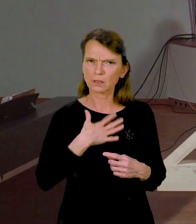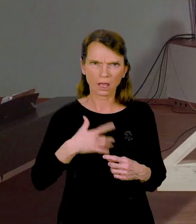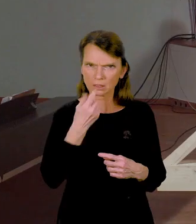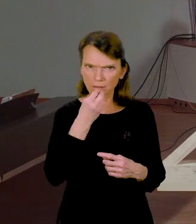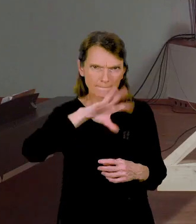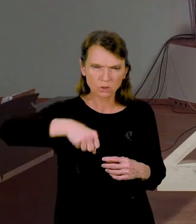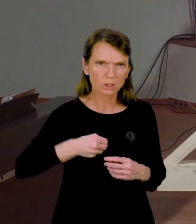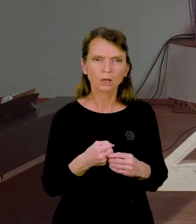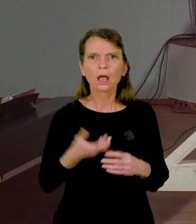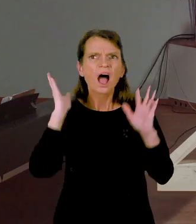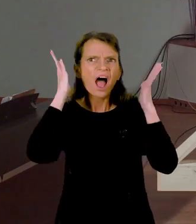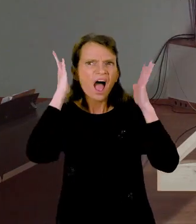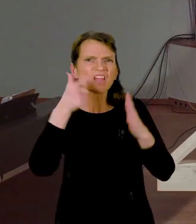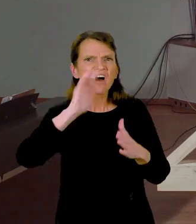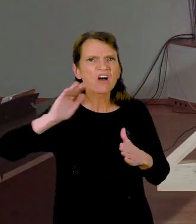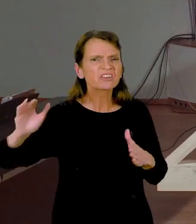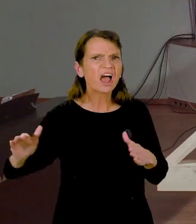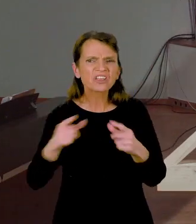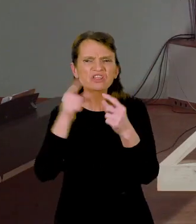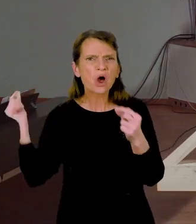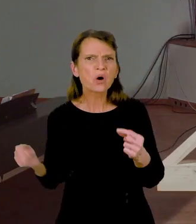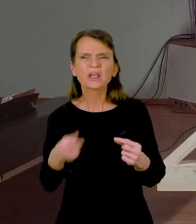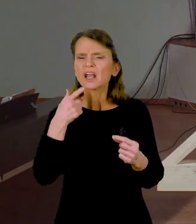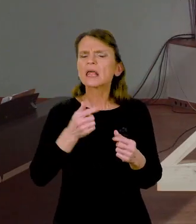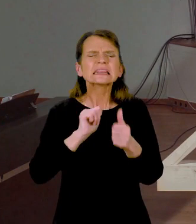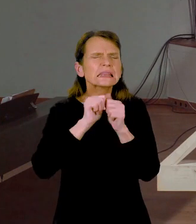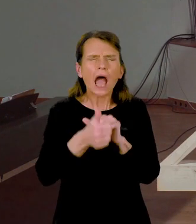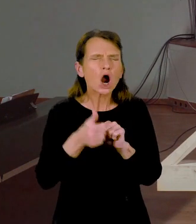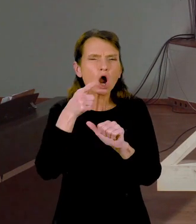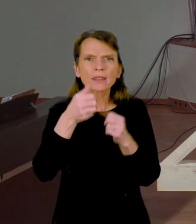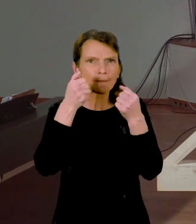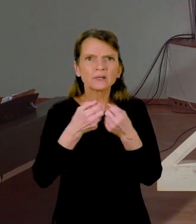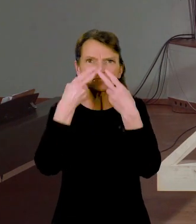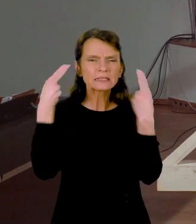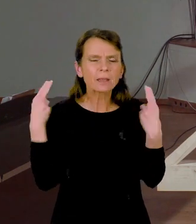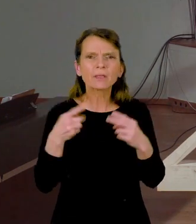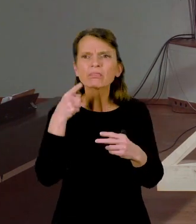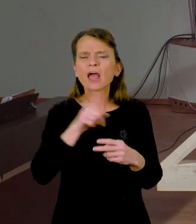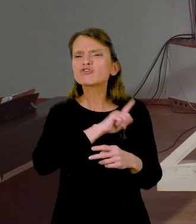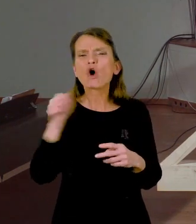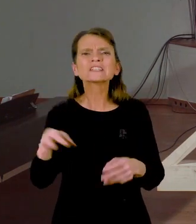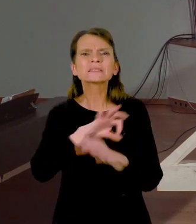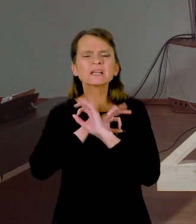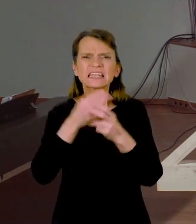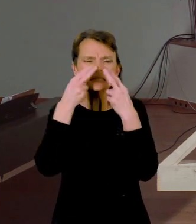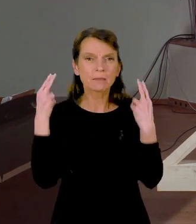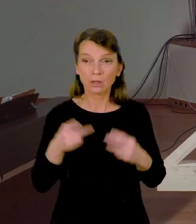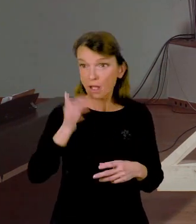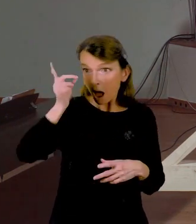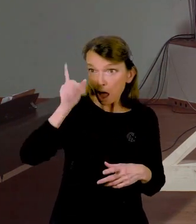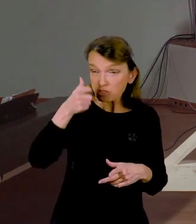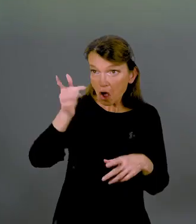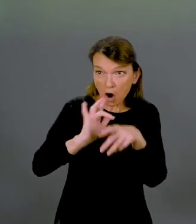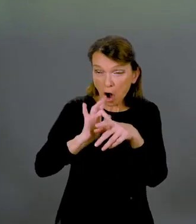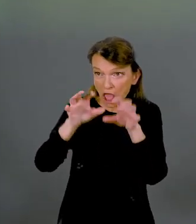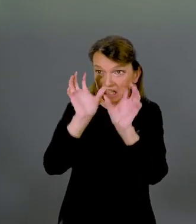požrli. Tvoj pamži, dolgorepi, naj pri priči oslepijo, naj do smrti bodo slepi. Tvoj pamži